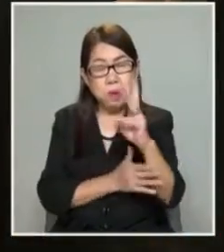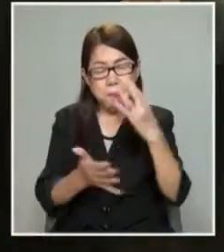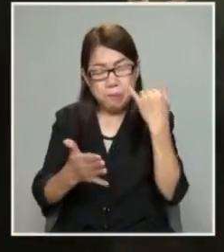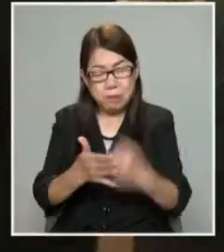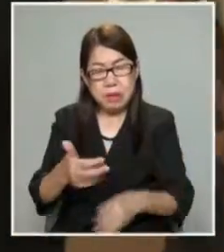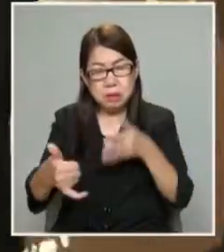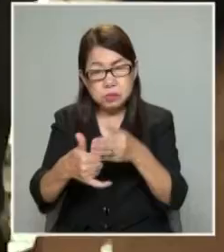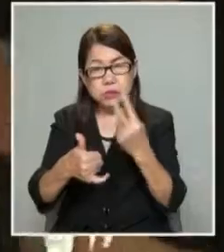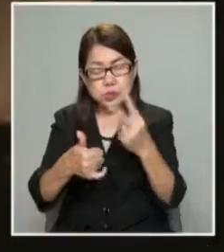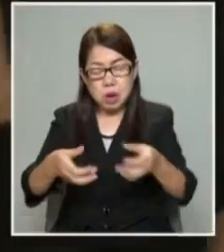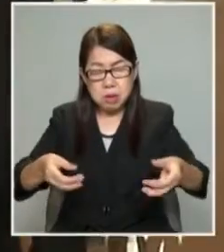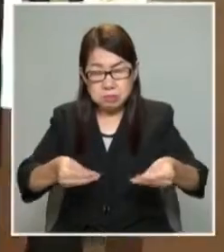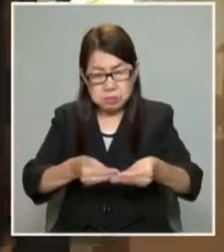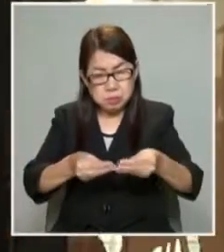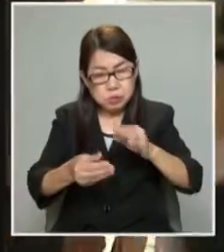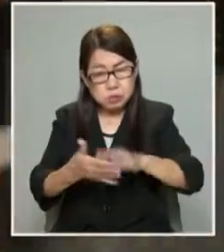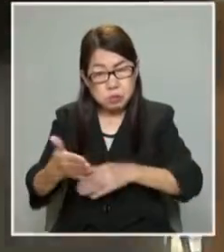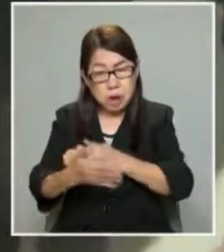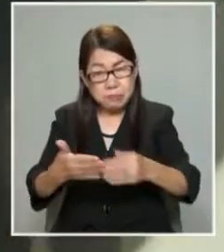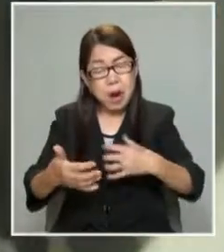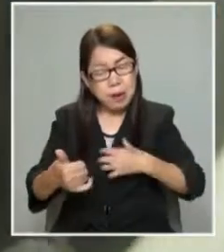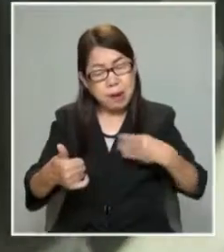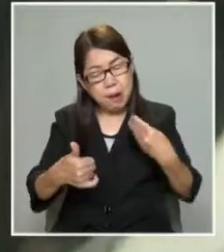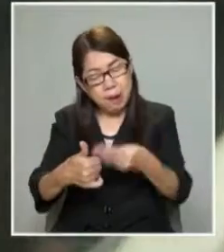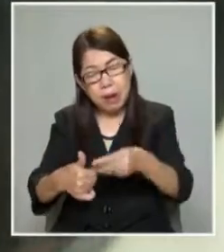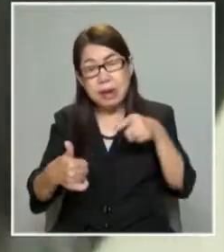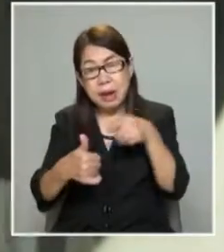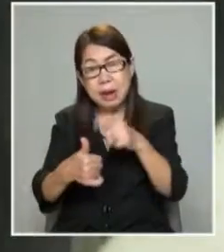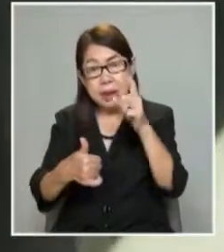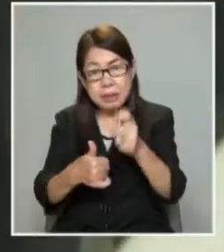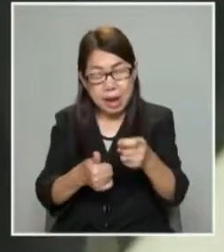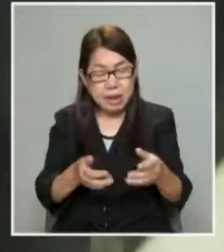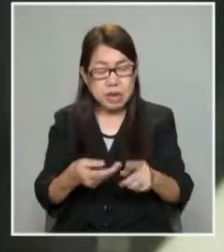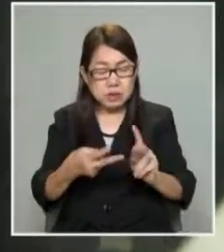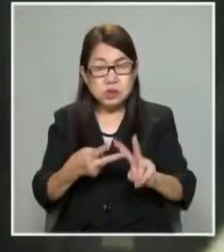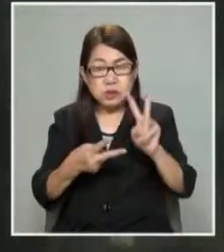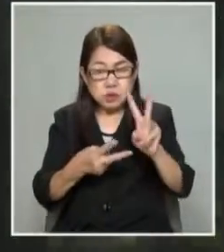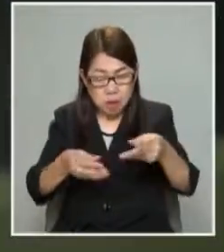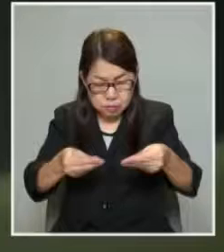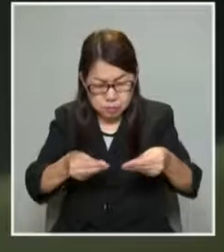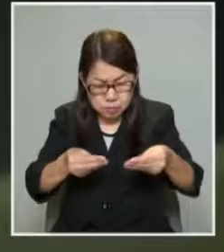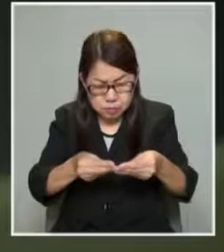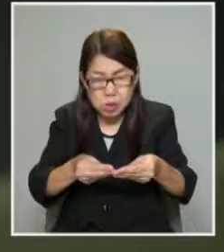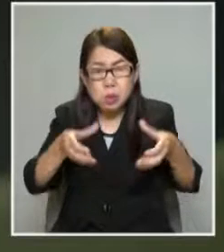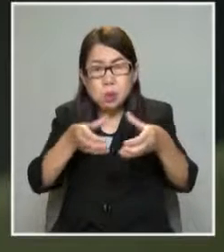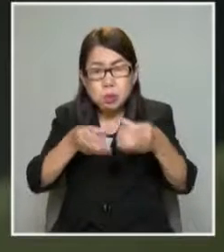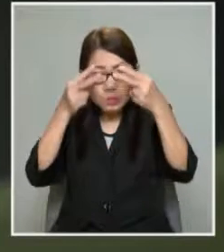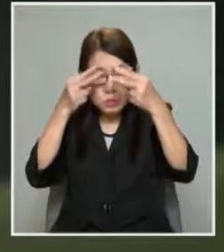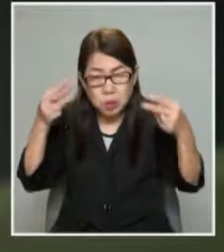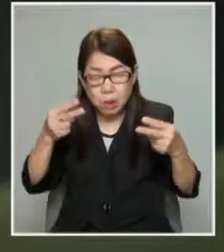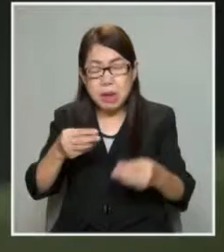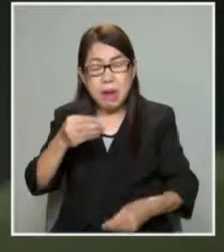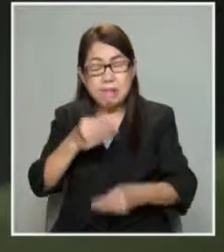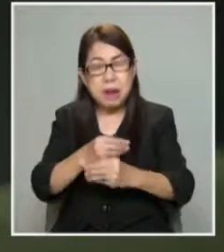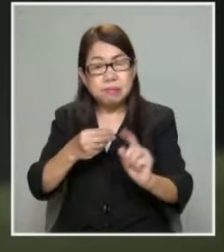ข้อคือร่วมกันฆ่าโดยเจตนาและซ่องโจรซึ่งข้อหาหลังเป็นข้อหาที่แจ้งเพิ่มเติมอันหมายถึงว่าก